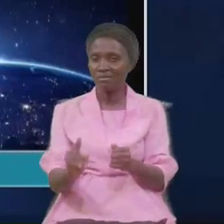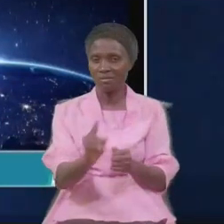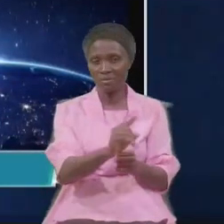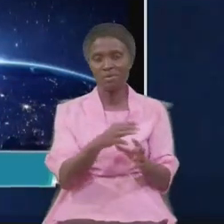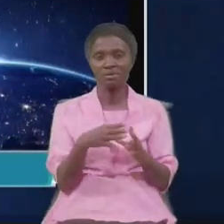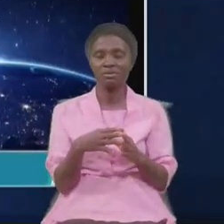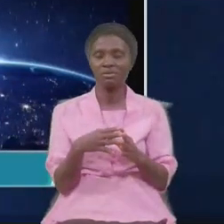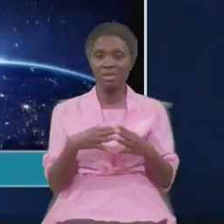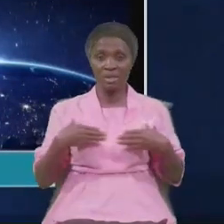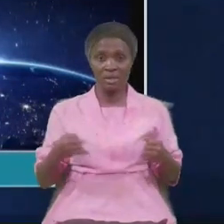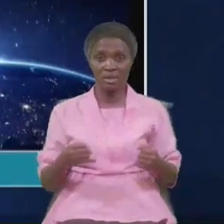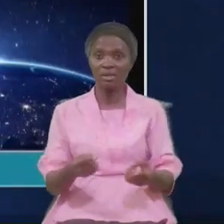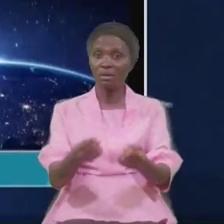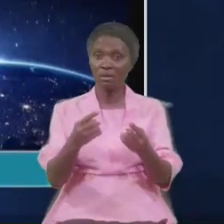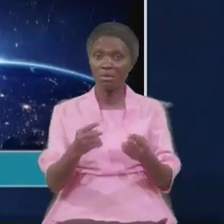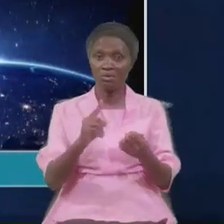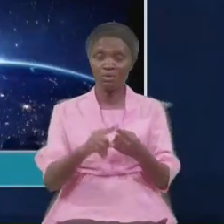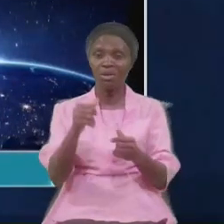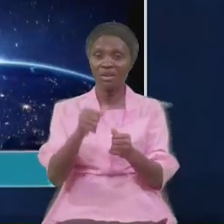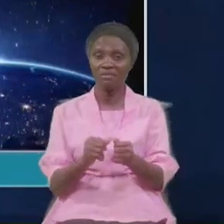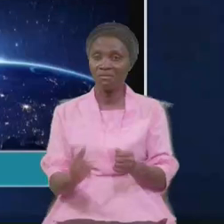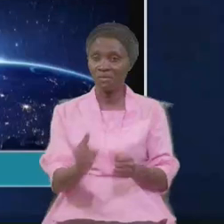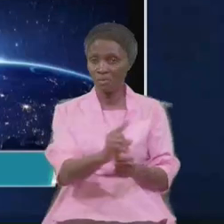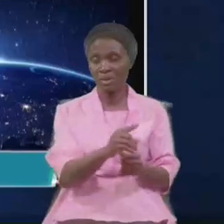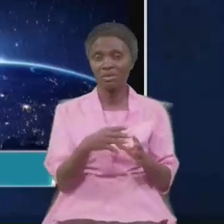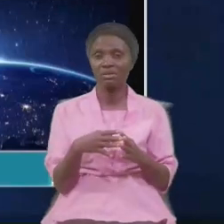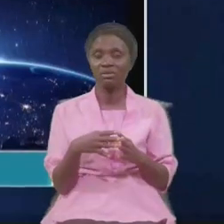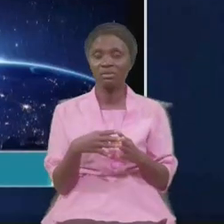monde. La guérison vient pour tout le monde.